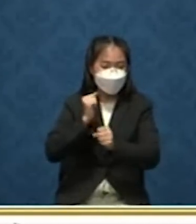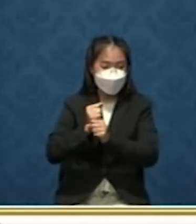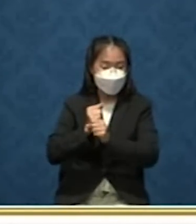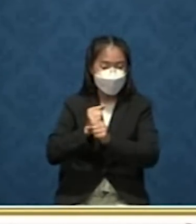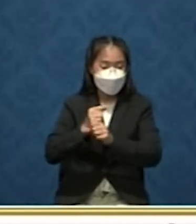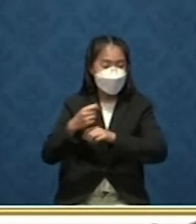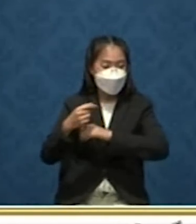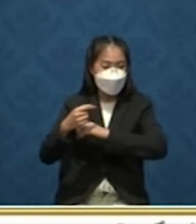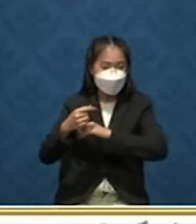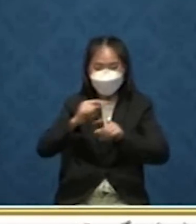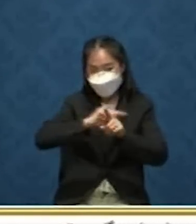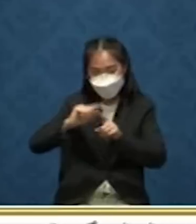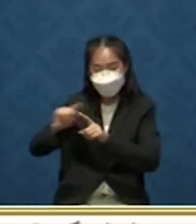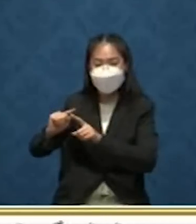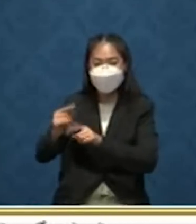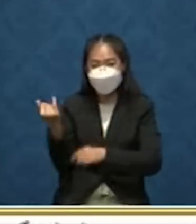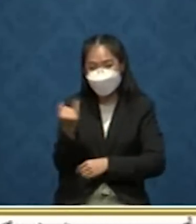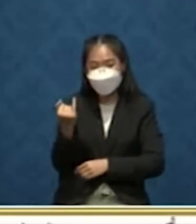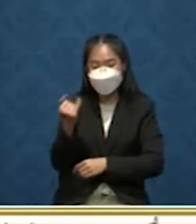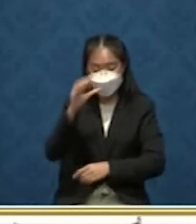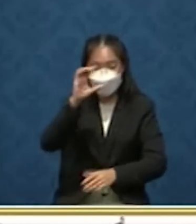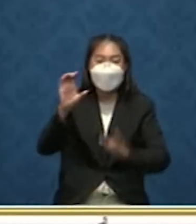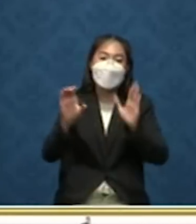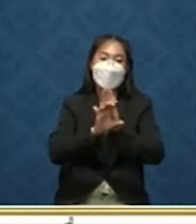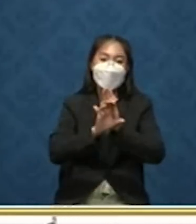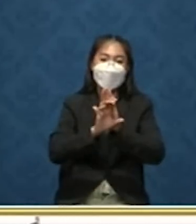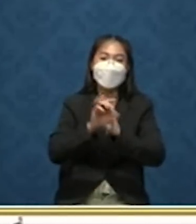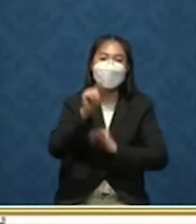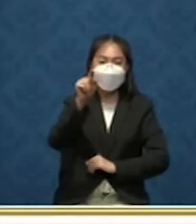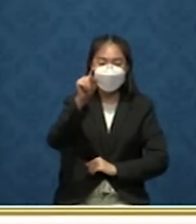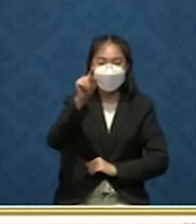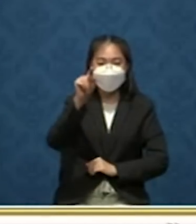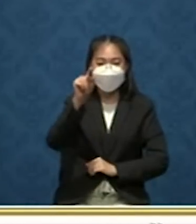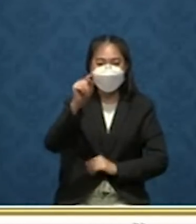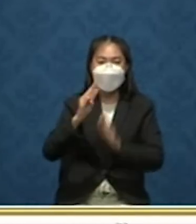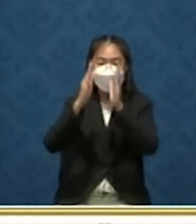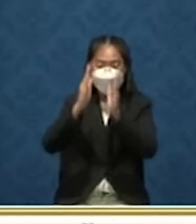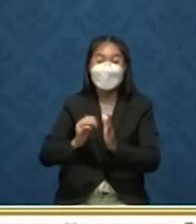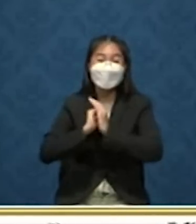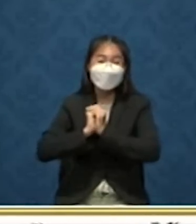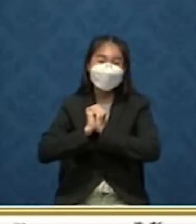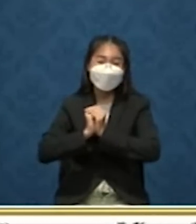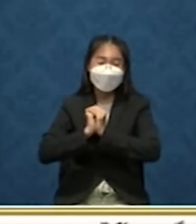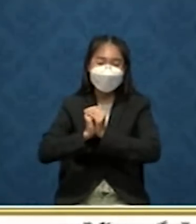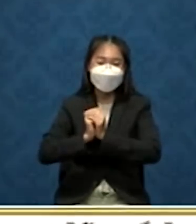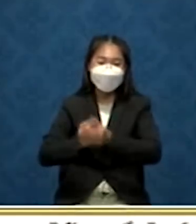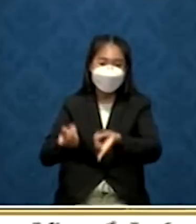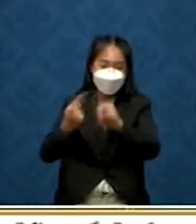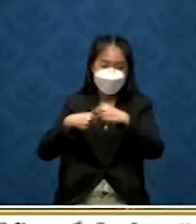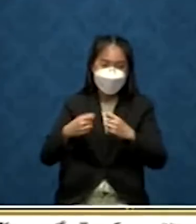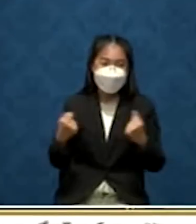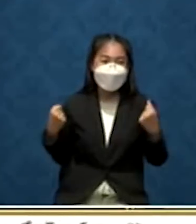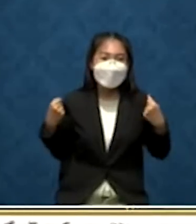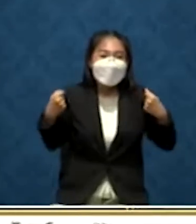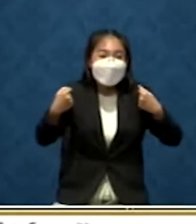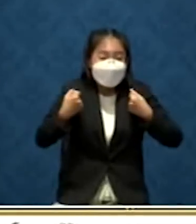ดูไดจากภาพอนี้ครับในภาพคืนหล้นหลงครับจีนเท่าอีกคนหนึ่ ที่เคยแต่งชุดทะห